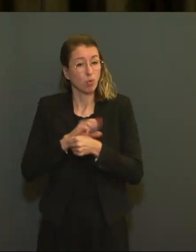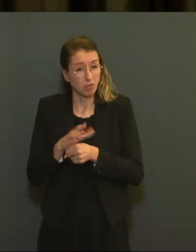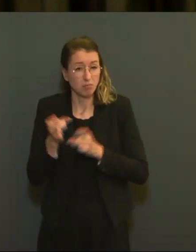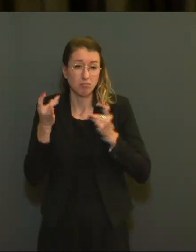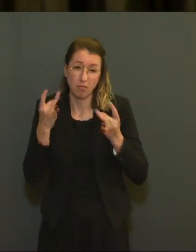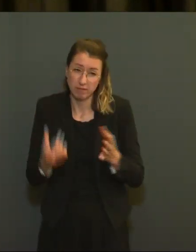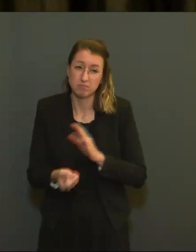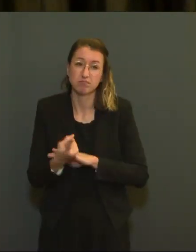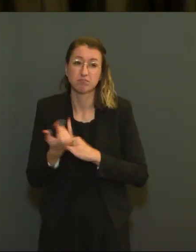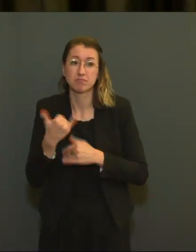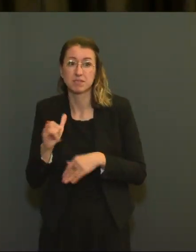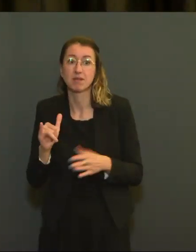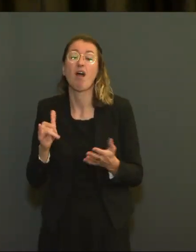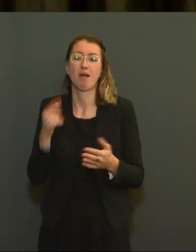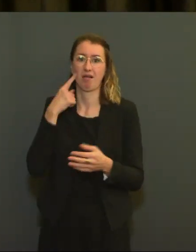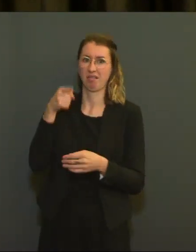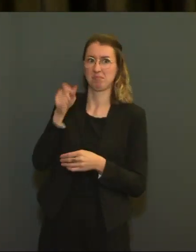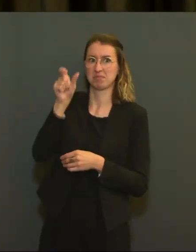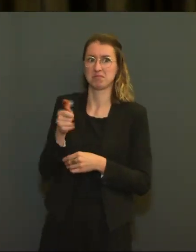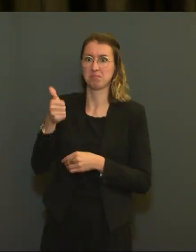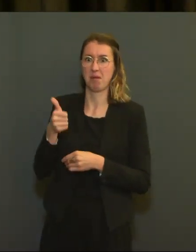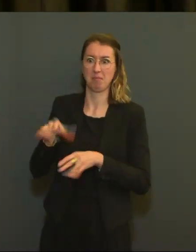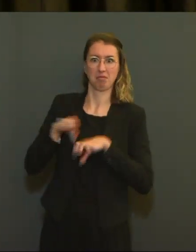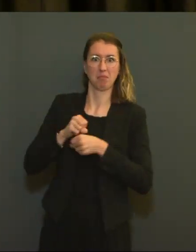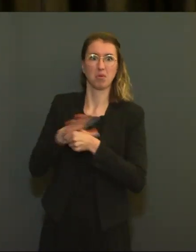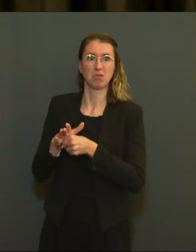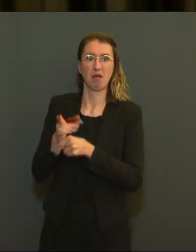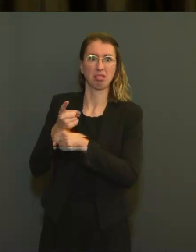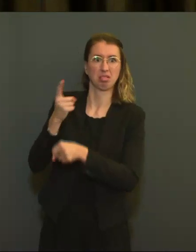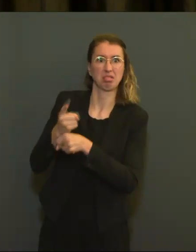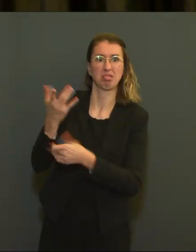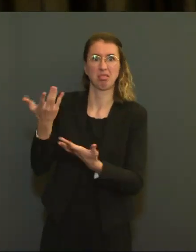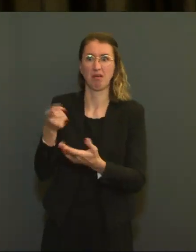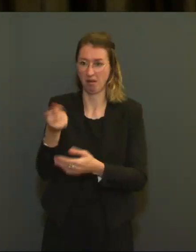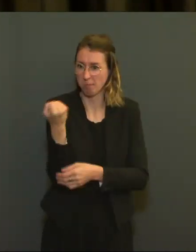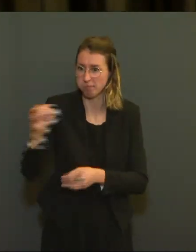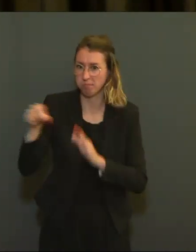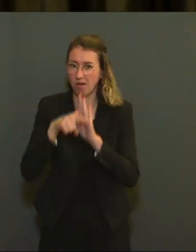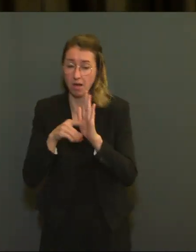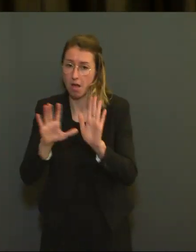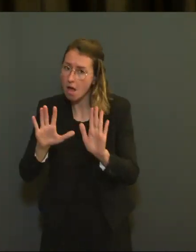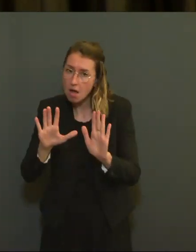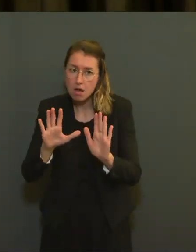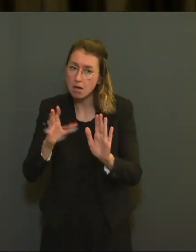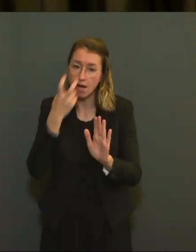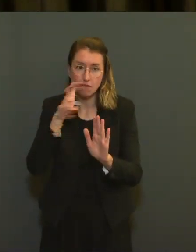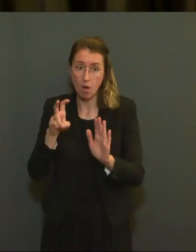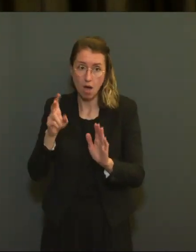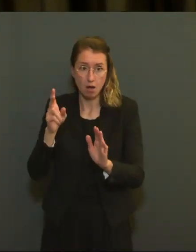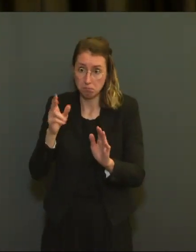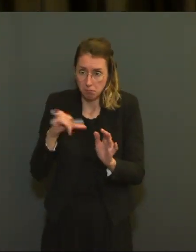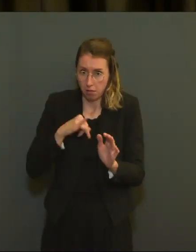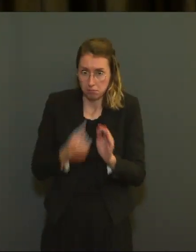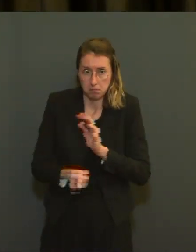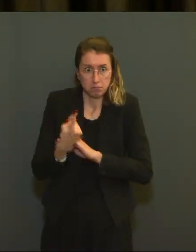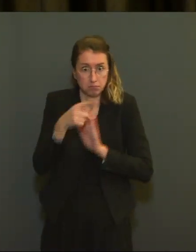l'égard des personnes qui sont atteintes du Covid ou qui seraient contact à haut risque, que ce soit des réactions de stigmatisation,